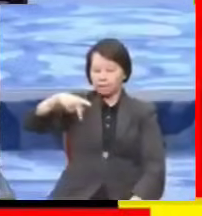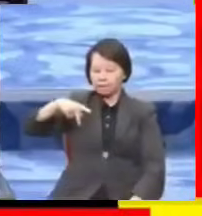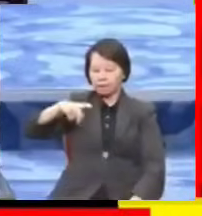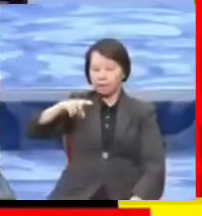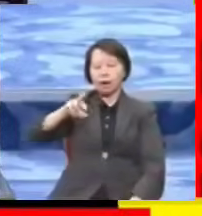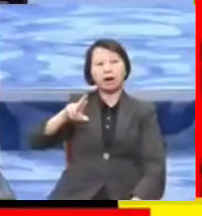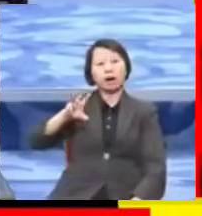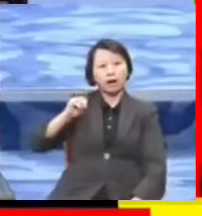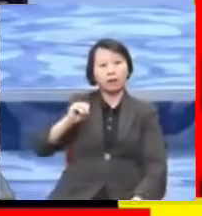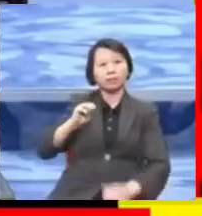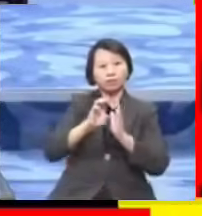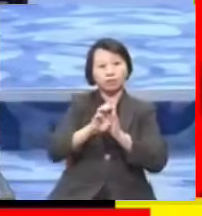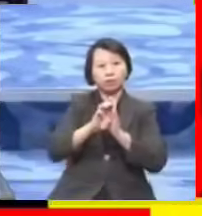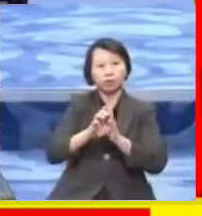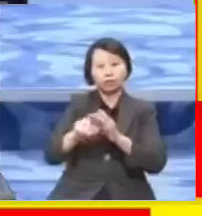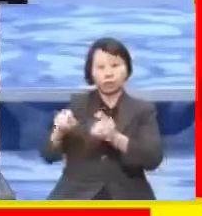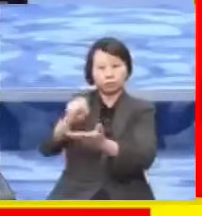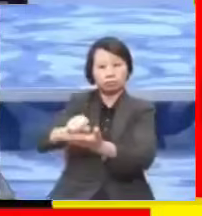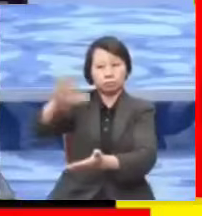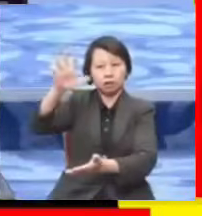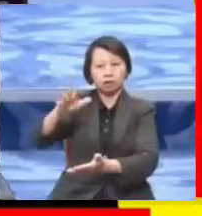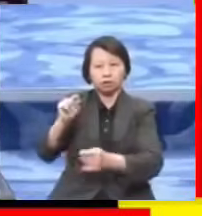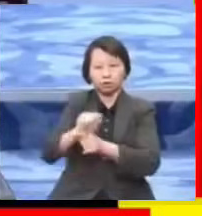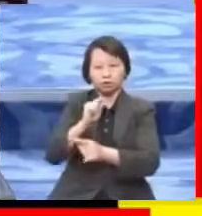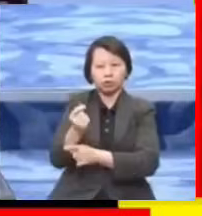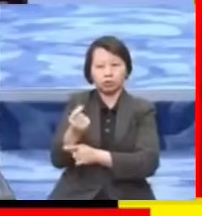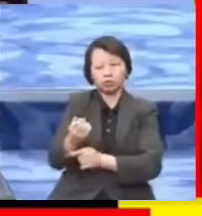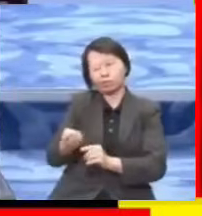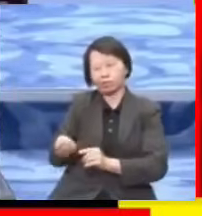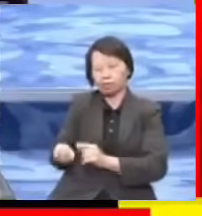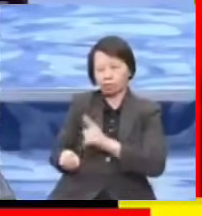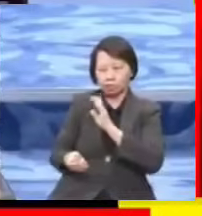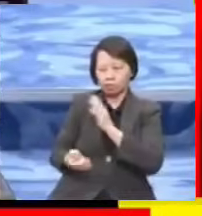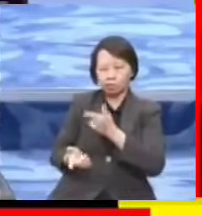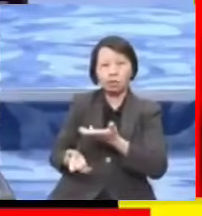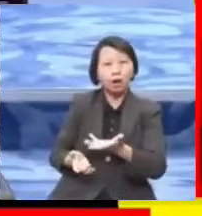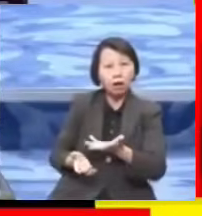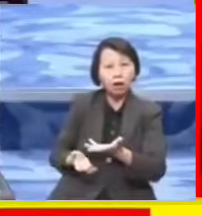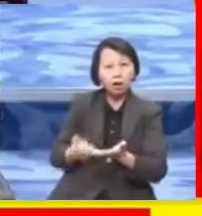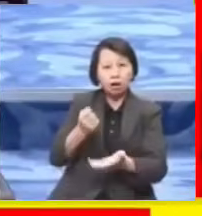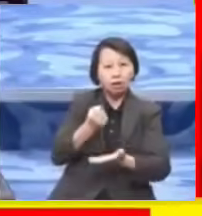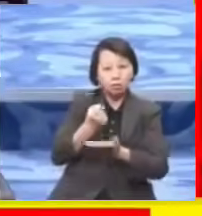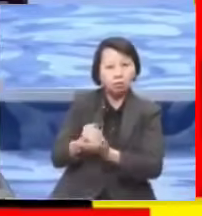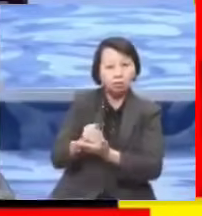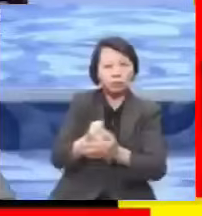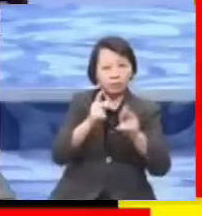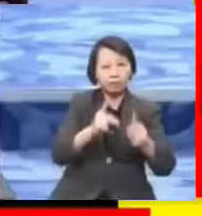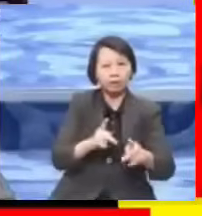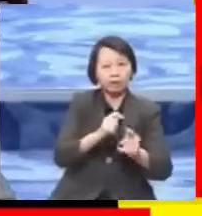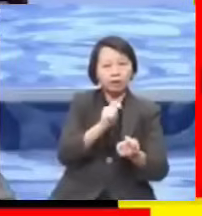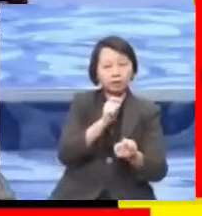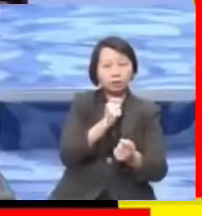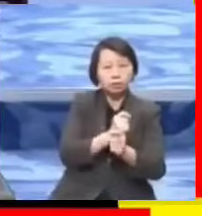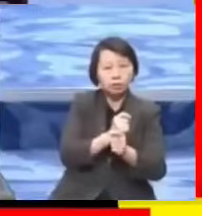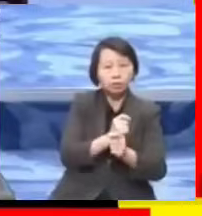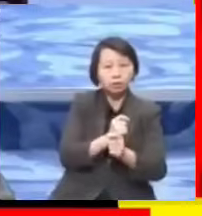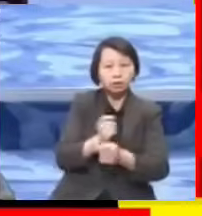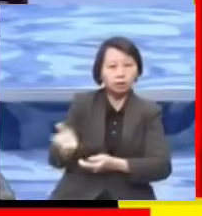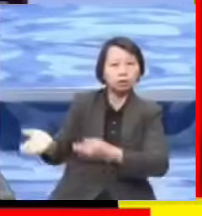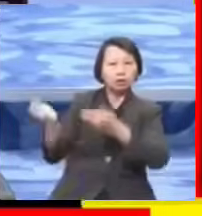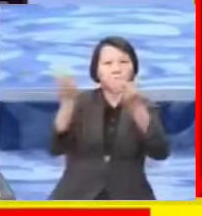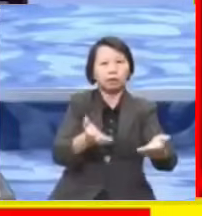umpamanya, dia akan guna dana sama ada membantu pihak-pihak tertentu dan